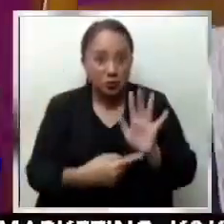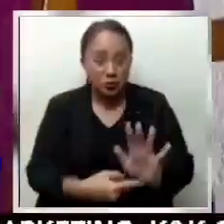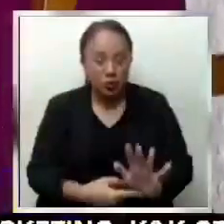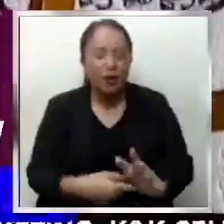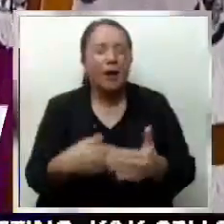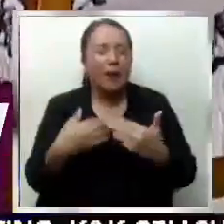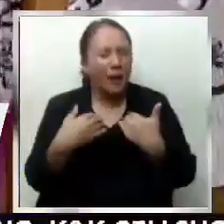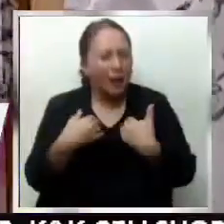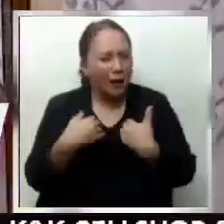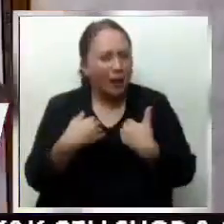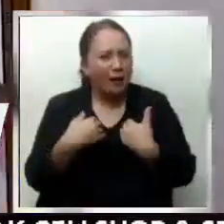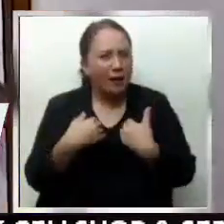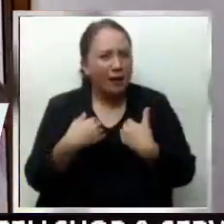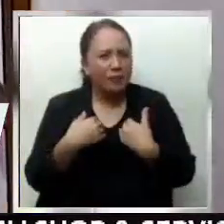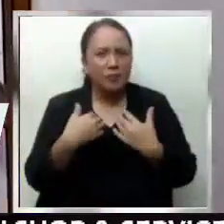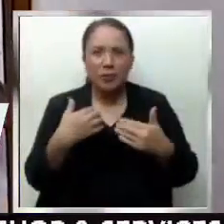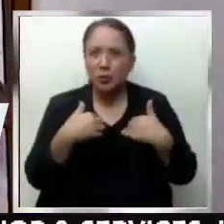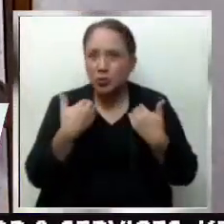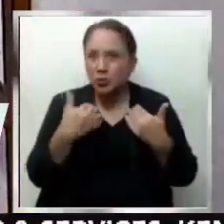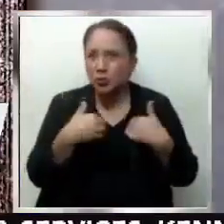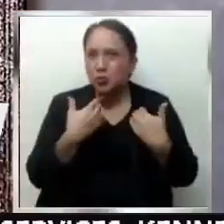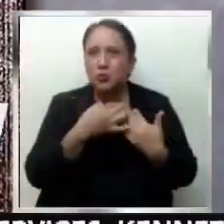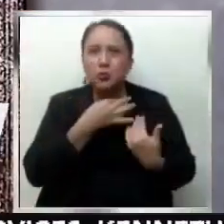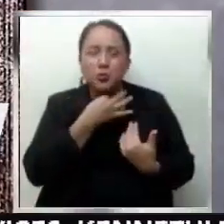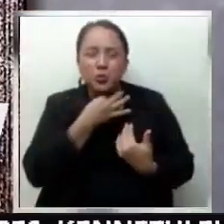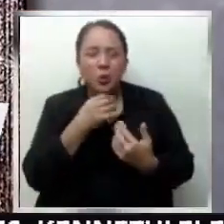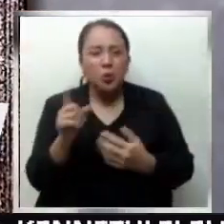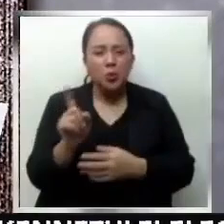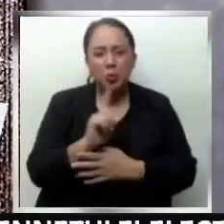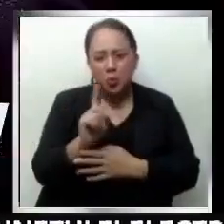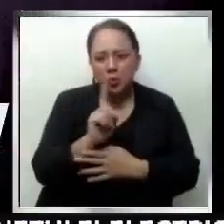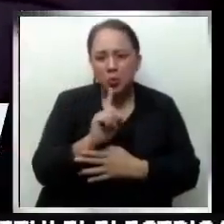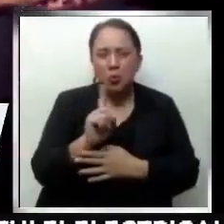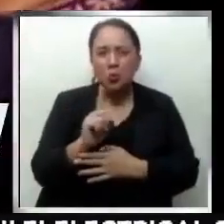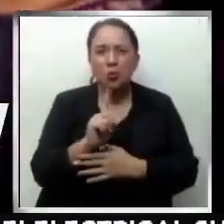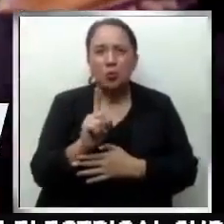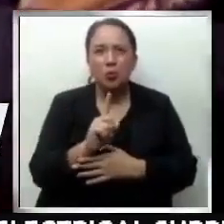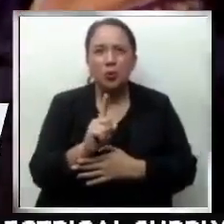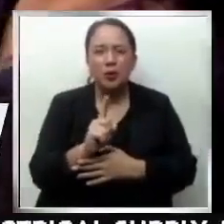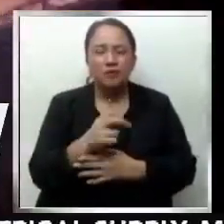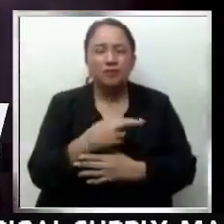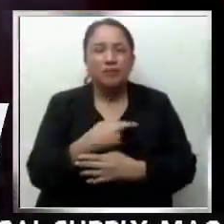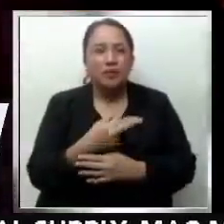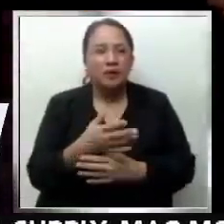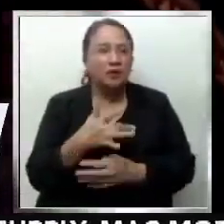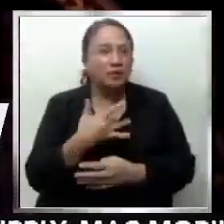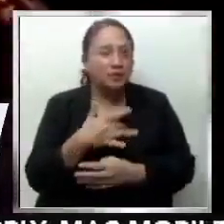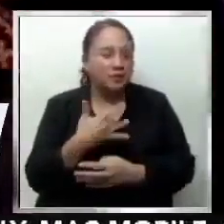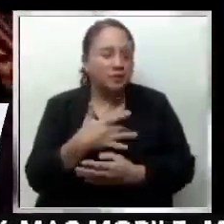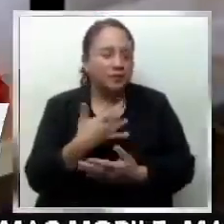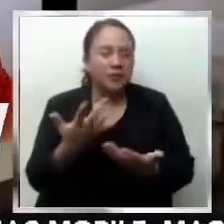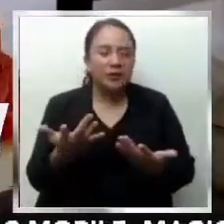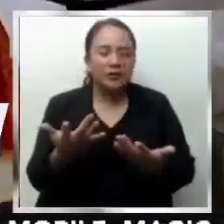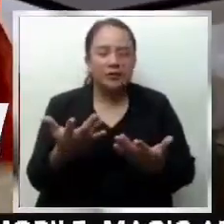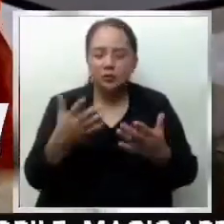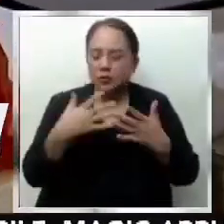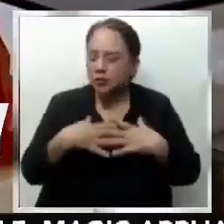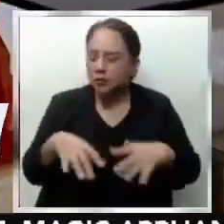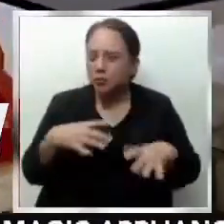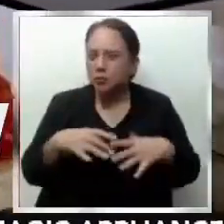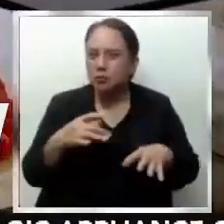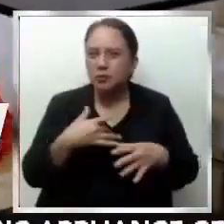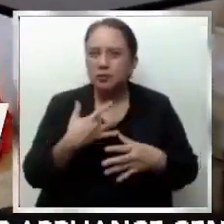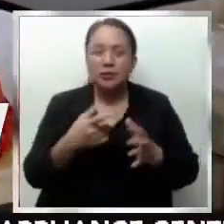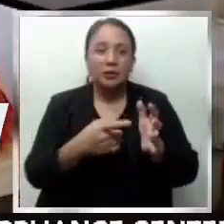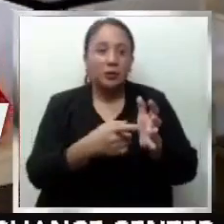yung mga kabataan po, ano ba yung talagang magiging reaction nila, feeling nila kung paano sila makasuot ng ganun. So nag-request po yung mga